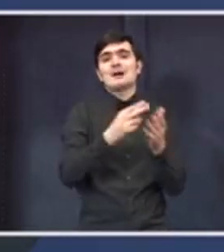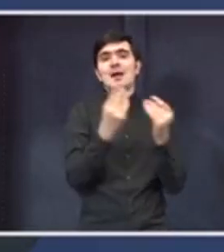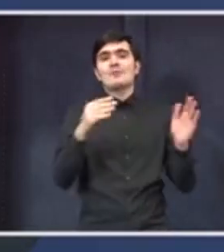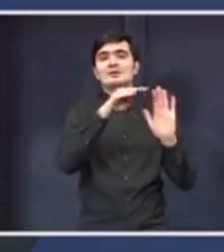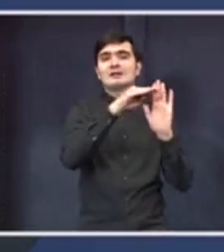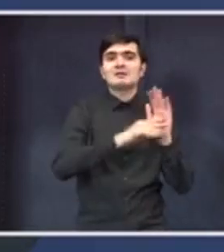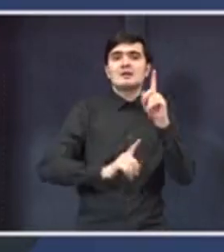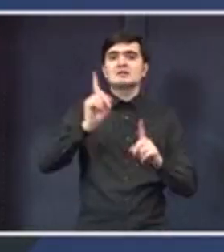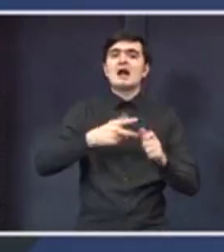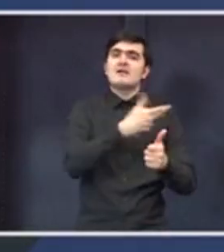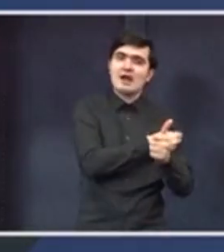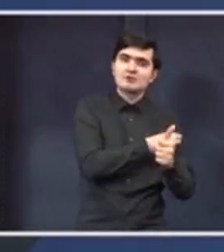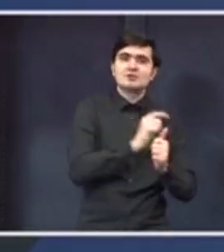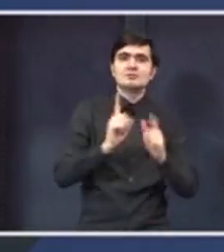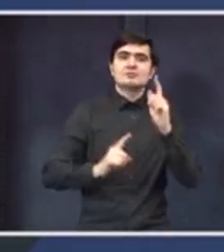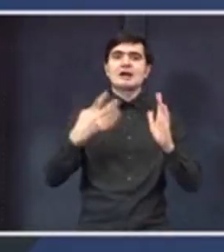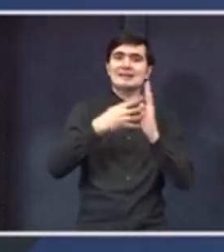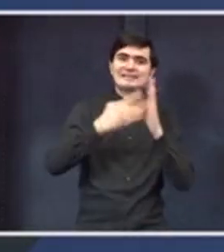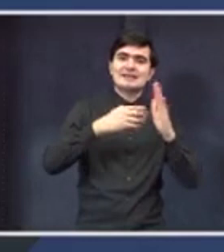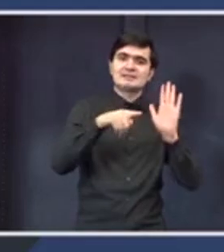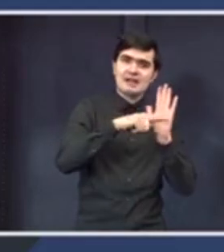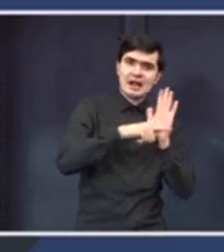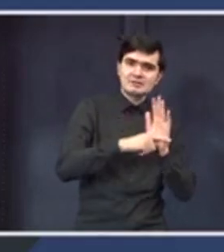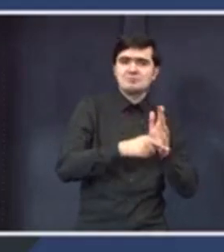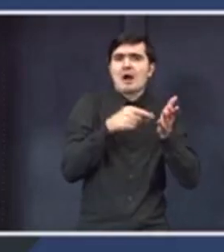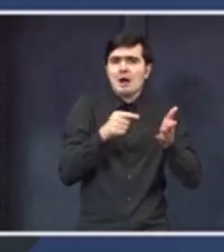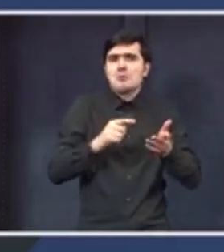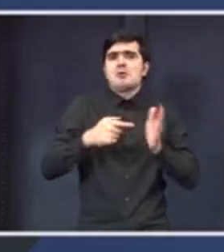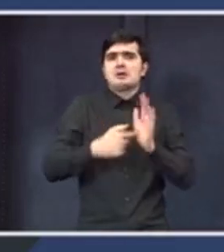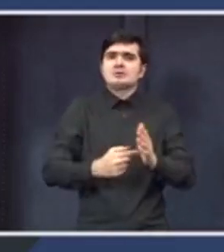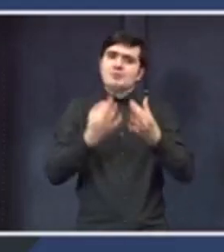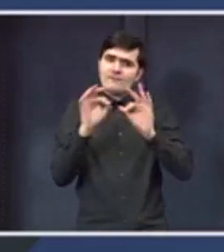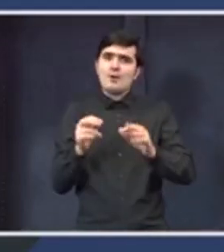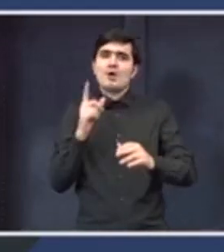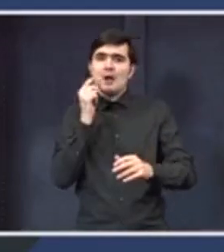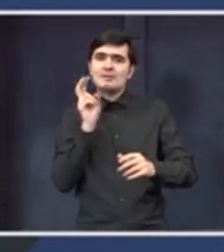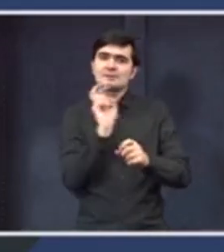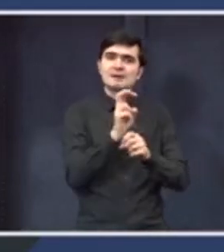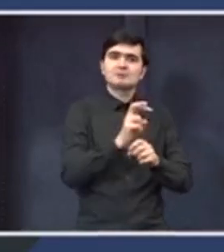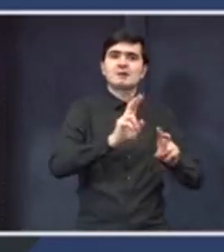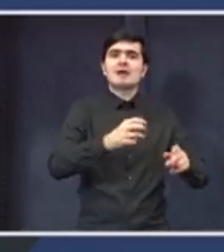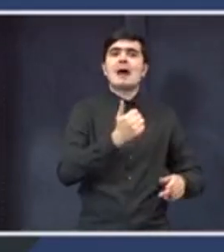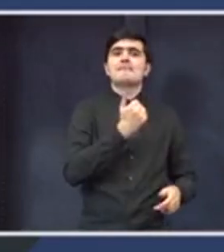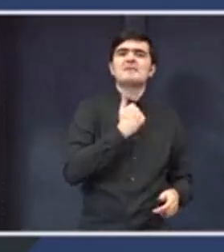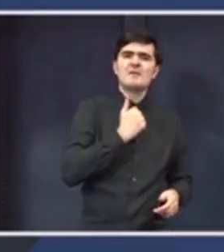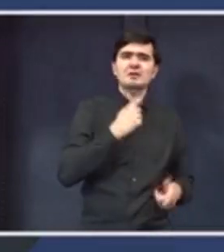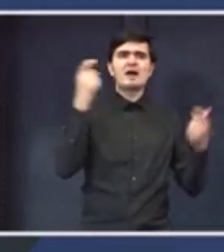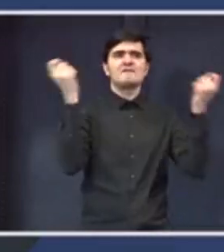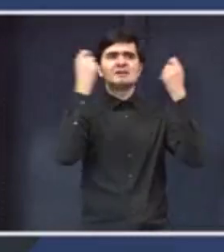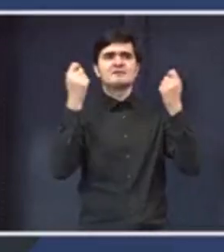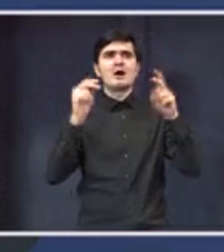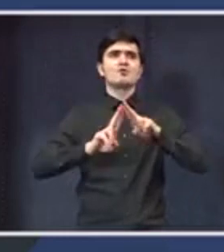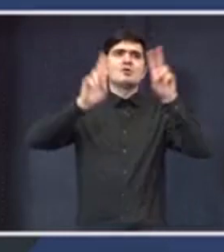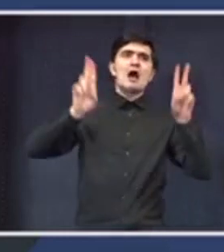Dacă ai vaccin, dacă ai test COVID negativ, să se poată participa la evenimente din mediul privat. De exemplu, festivaluri,